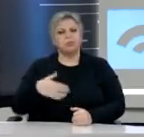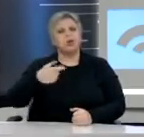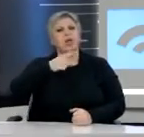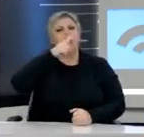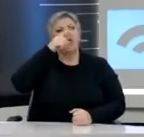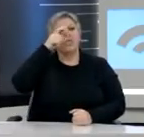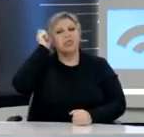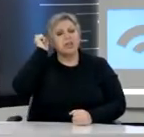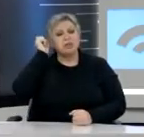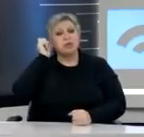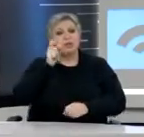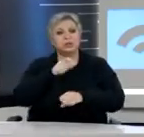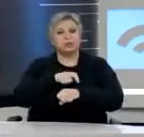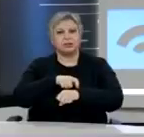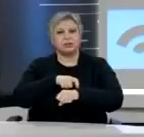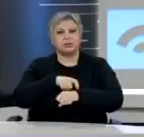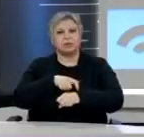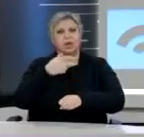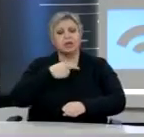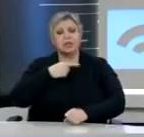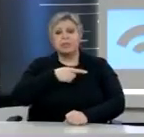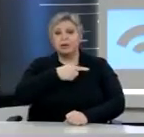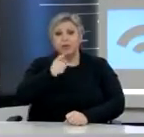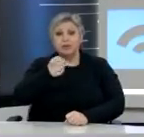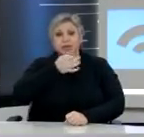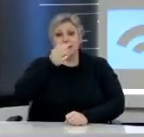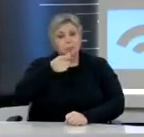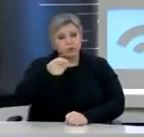Και θέλω να σας θυμίσω, κύριε Μητσοτάκη και κύριε, κύριε βουλευτές, που ασκείτε κριτική